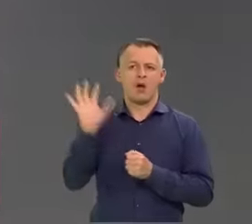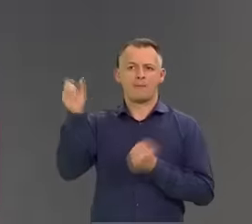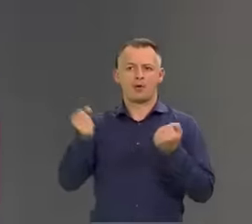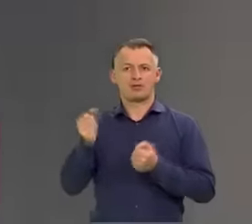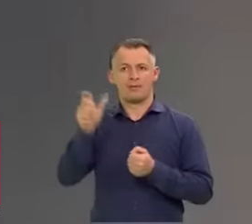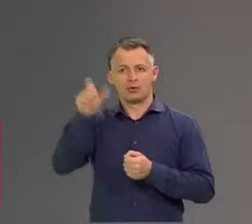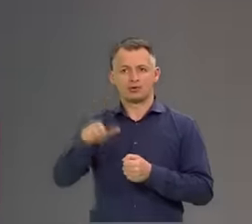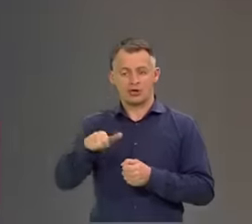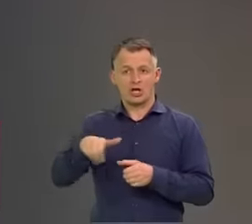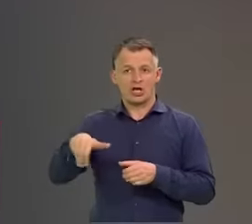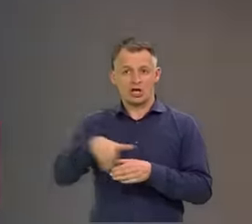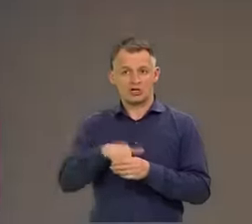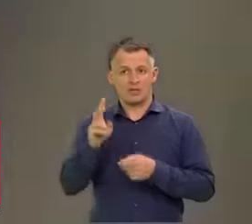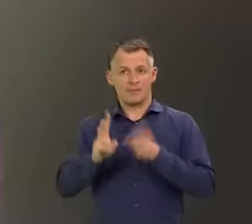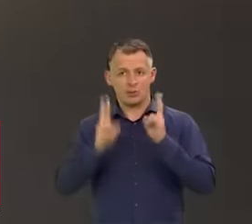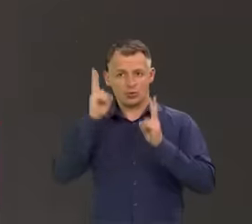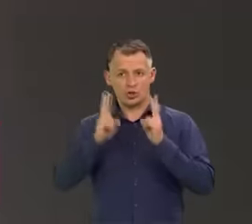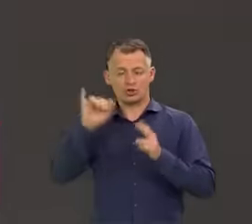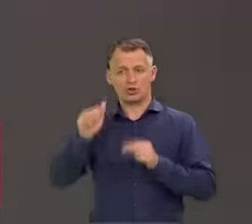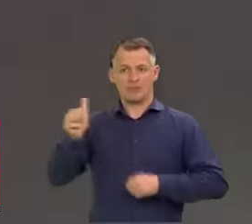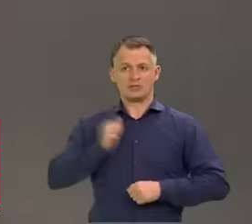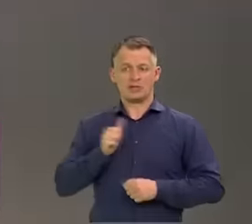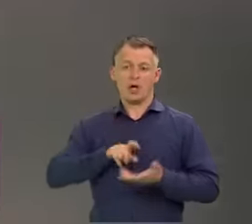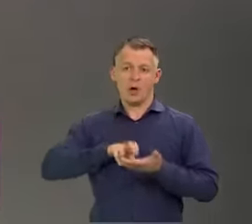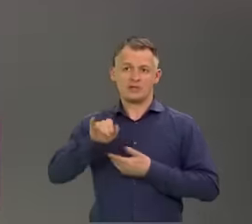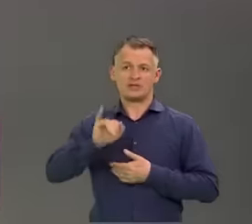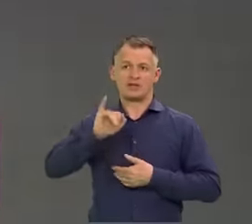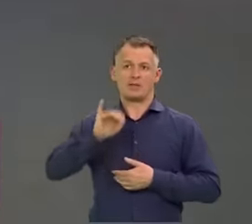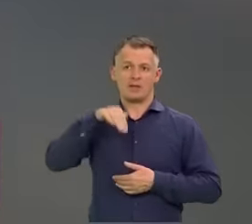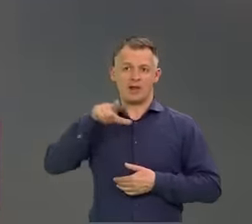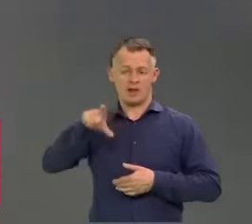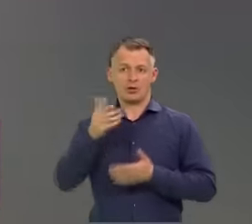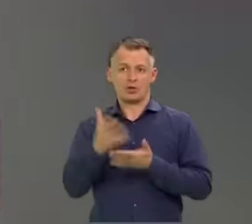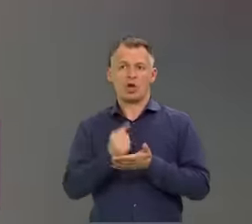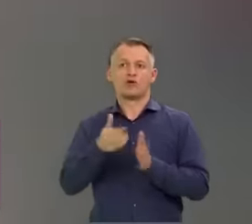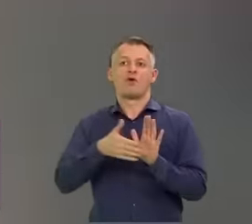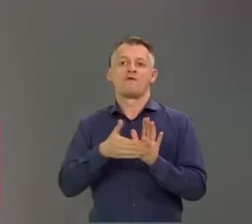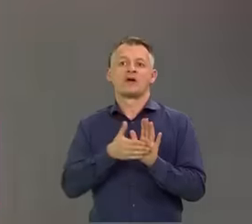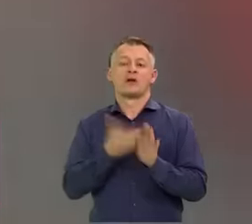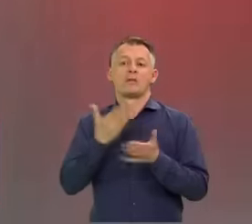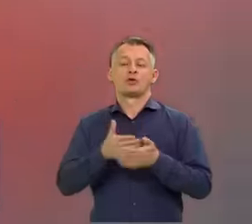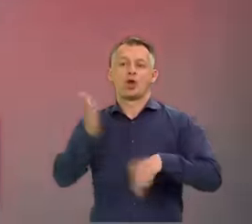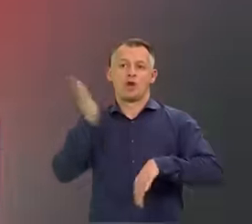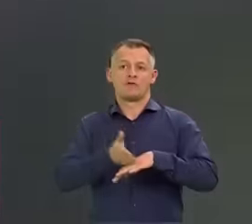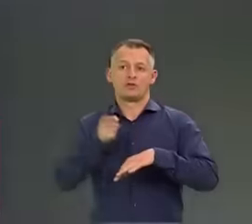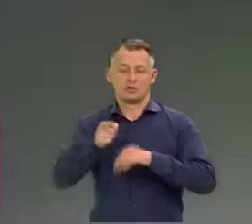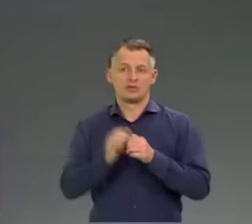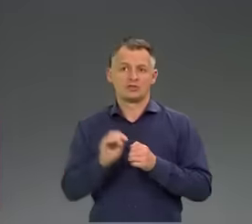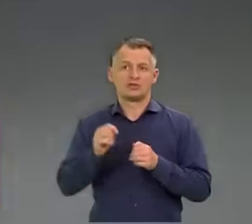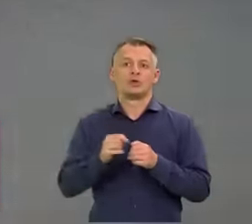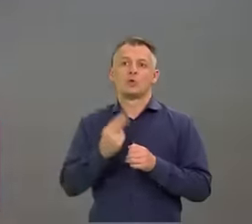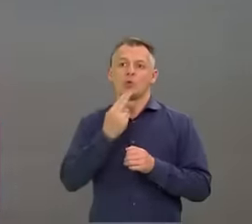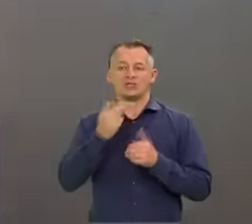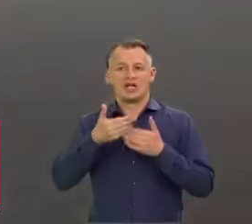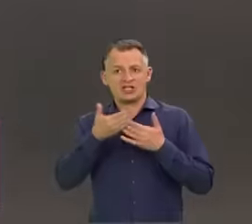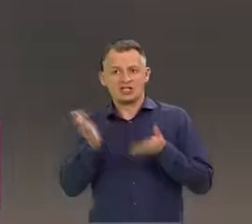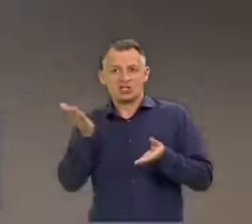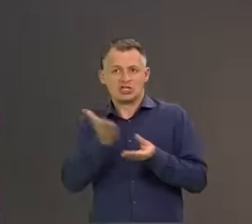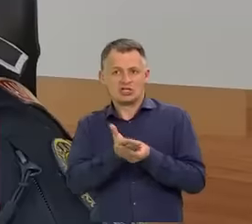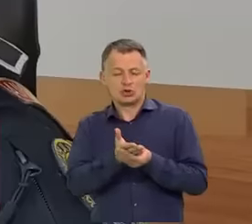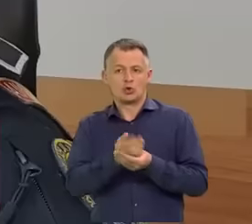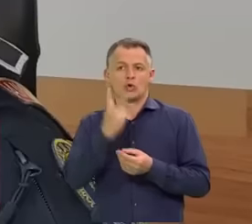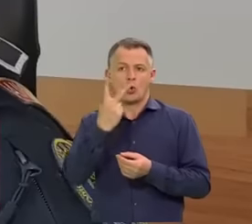au mers la serviciul de medicină legală pentru a-și scoate dovezi ale agresiunilor. Oamenii legii au deschis 2 dosare penale după încăierarea celor 2